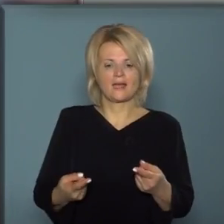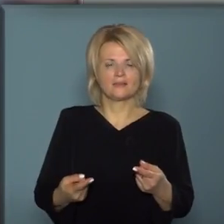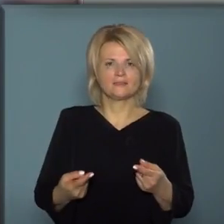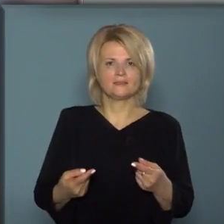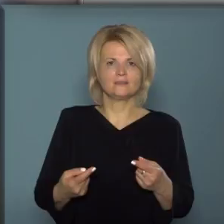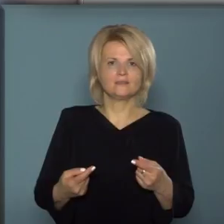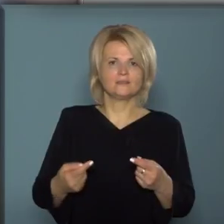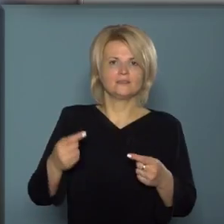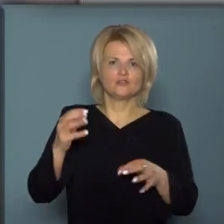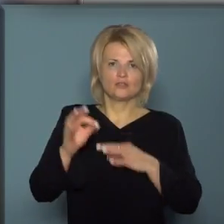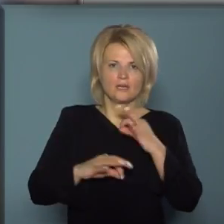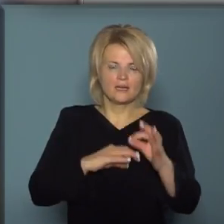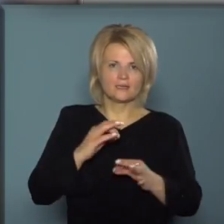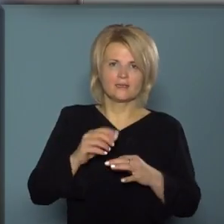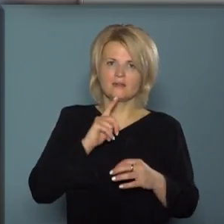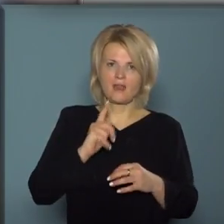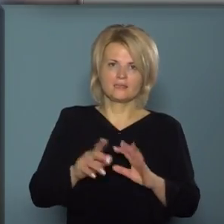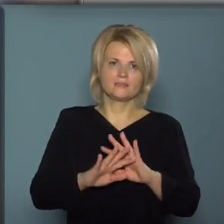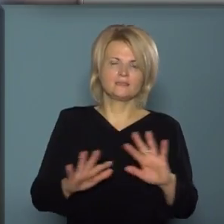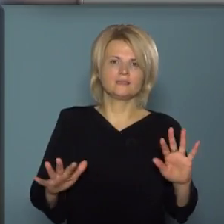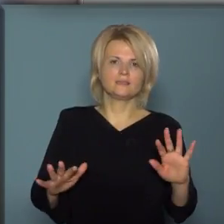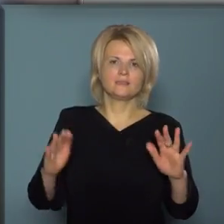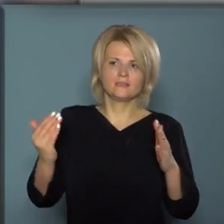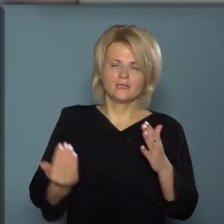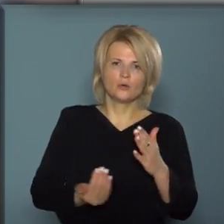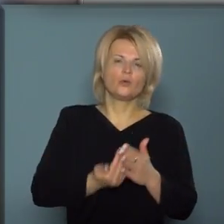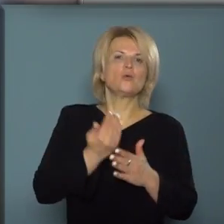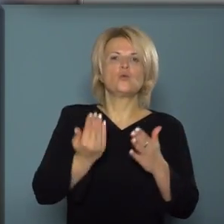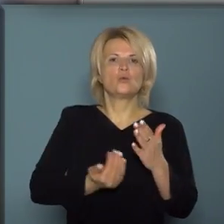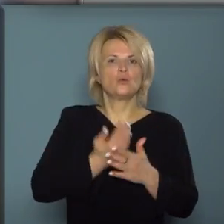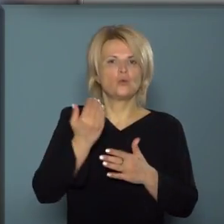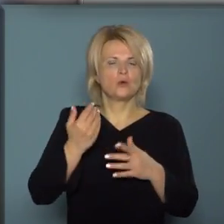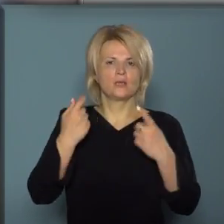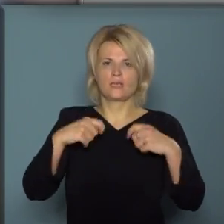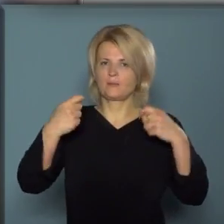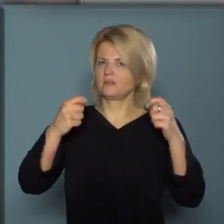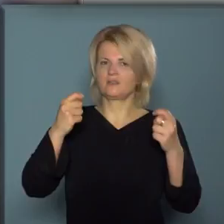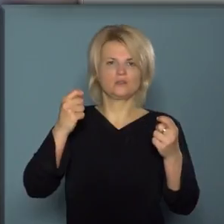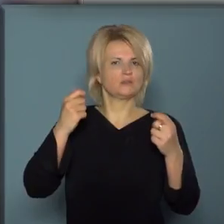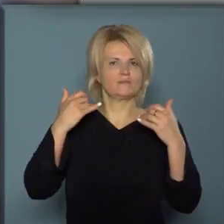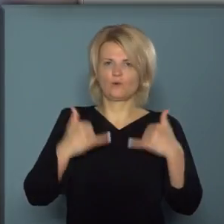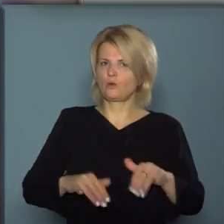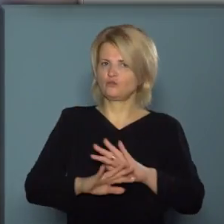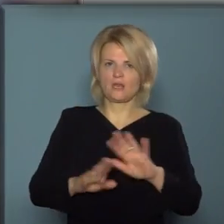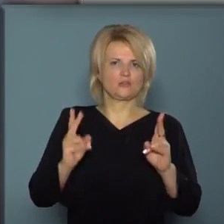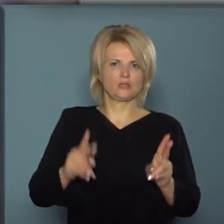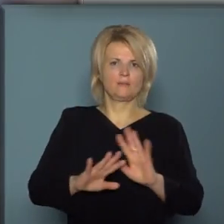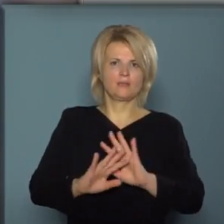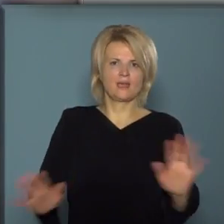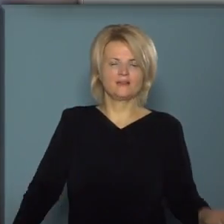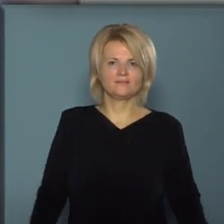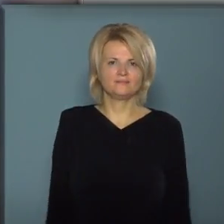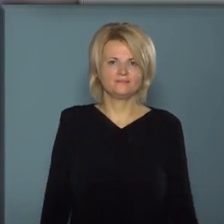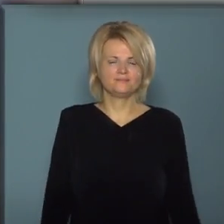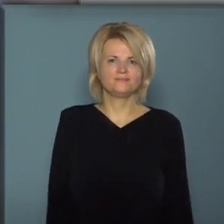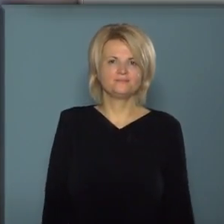cseréje válik majd szükségessé, tehát újak építése már fölösleges lenne. Talán még annyit, hogy